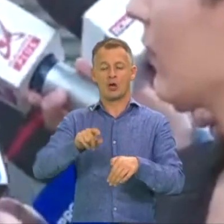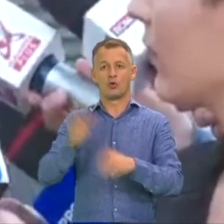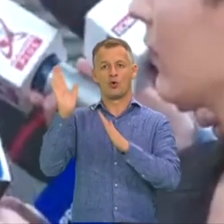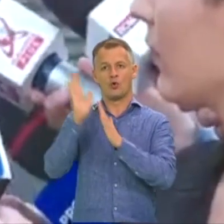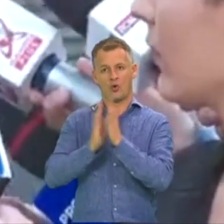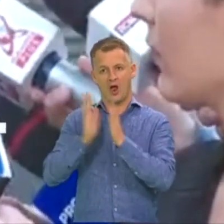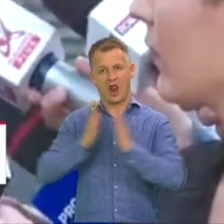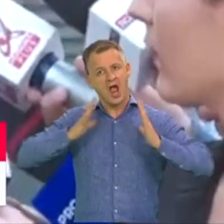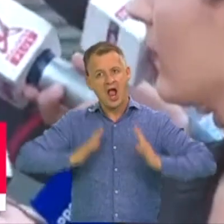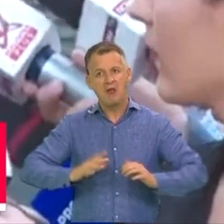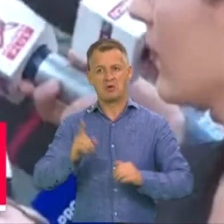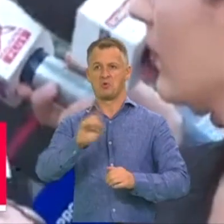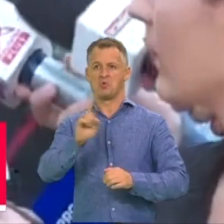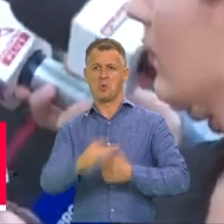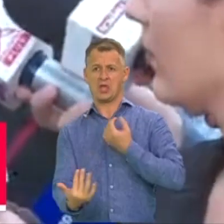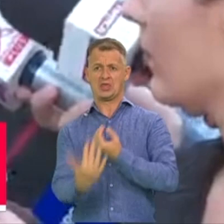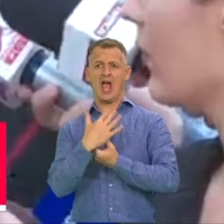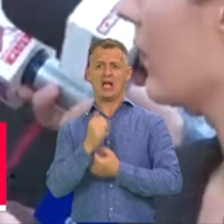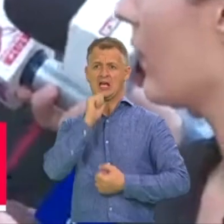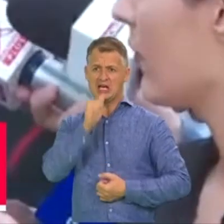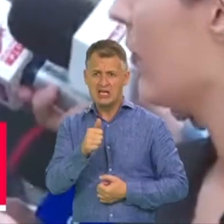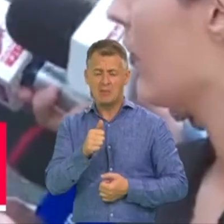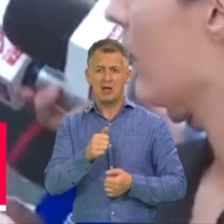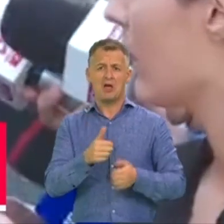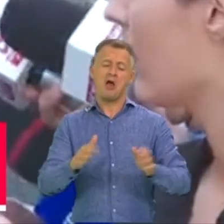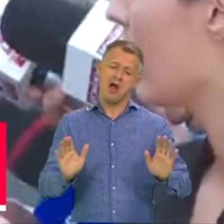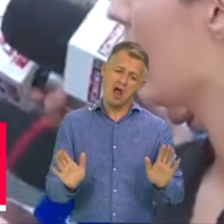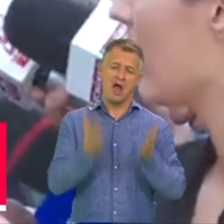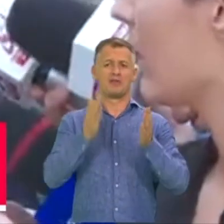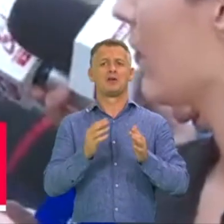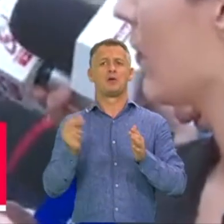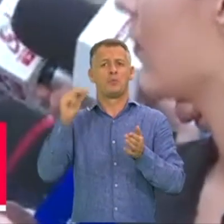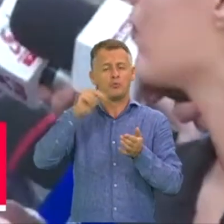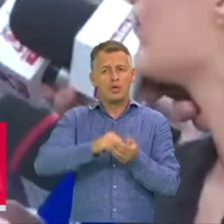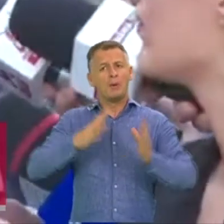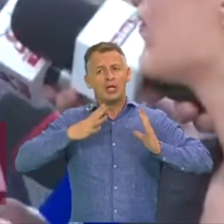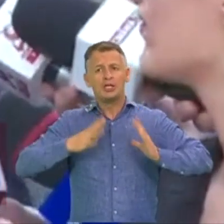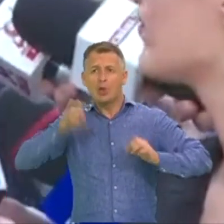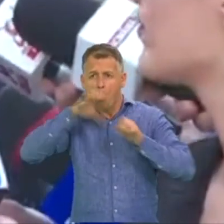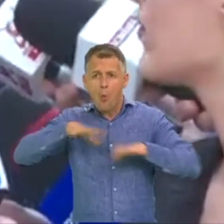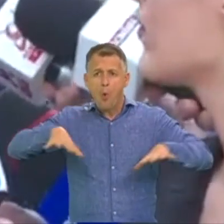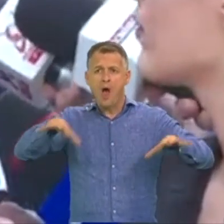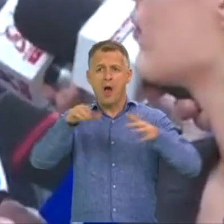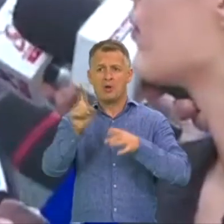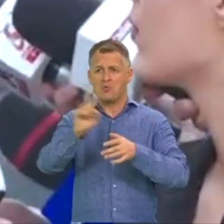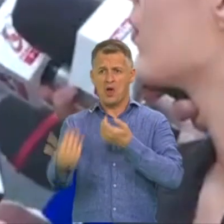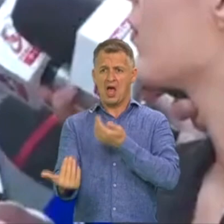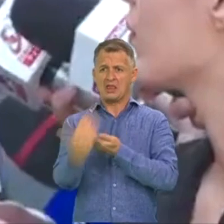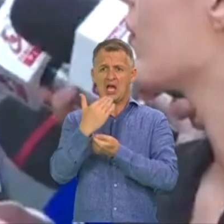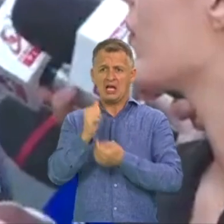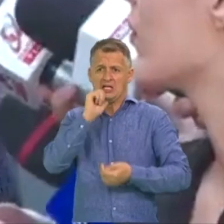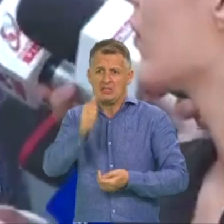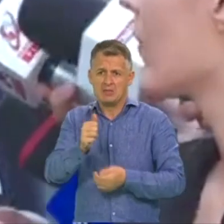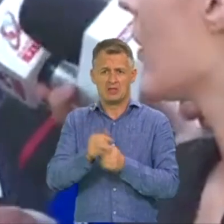atacă nimeni, oameni buni. Haideți să liniștim populația, că o luăm razna cu toții. Nu ne-a atacat nimeni și nu ne atacă